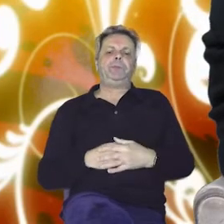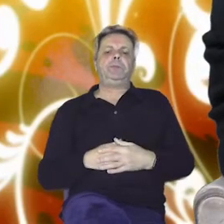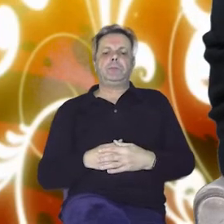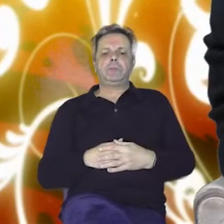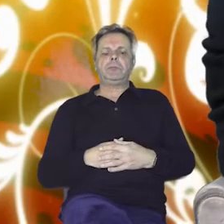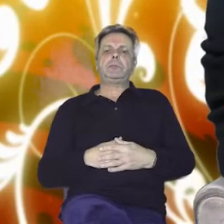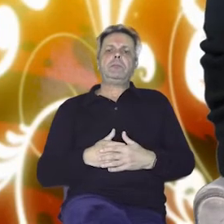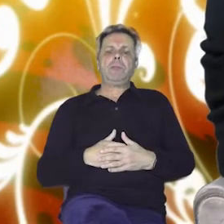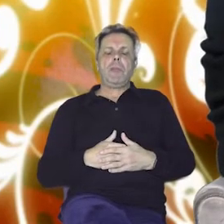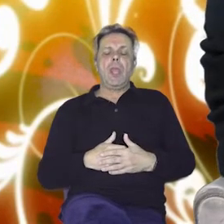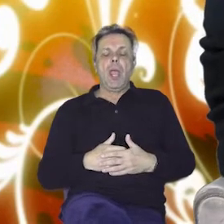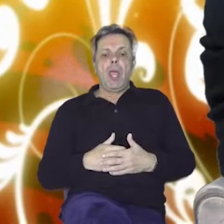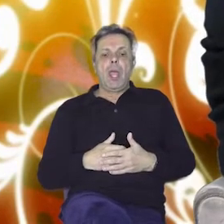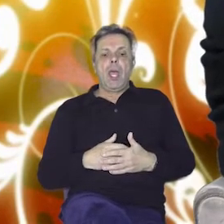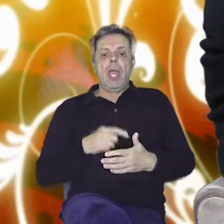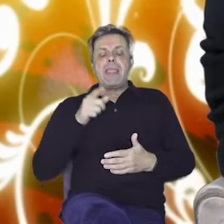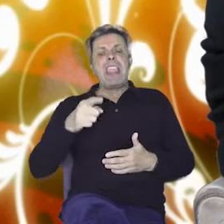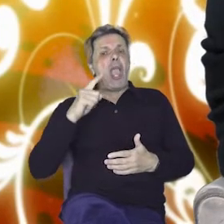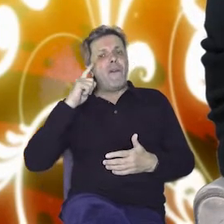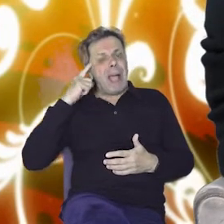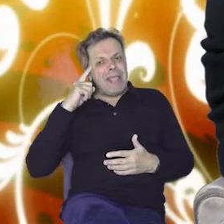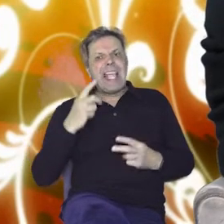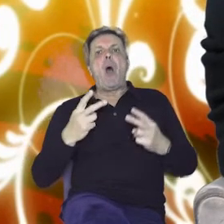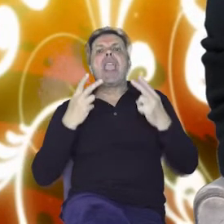2021. zapravo Štamparova misao, važnije